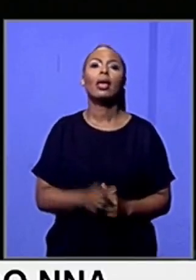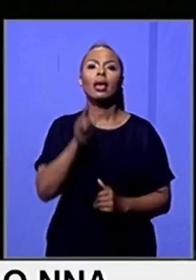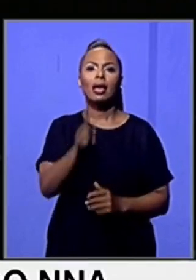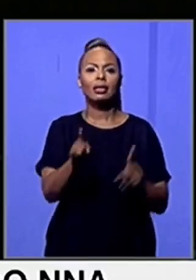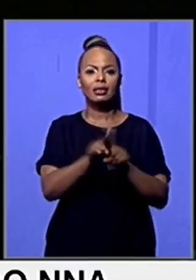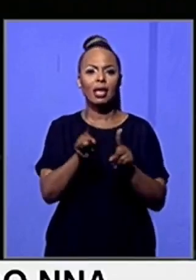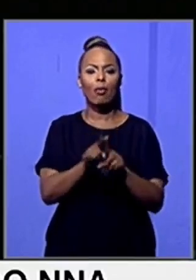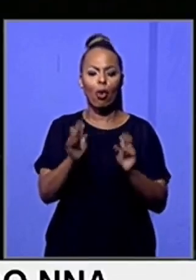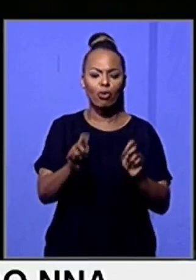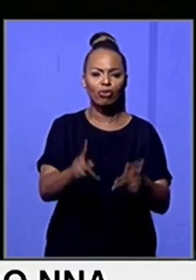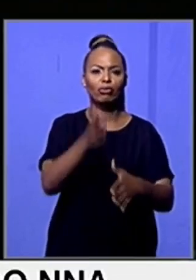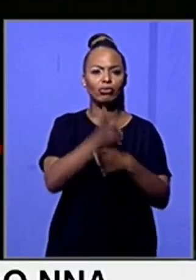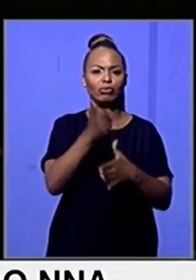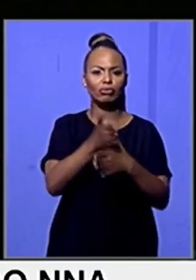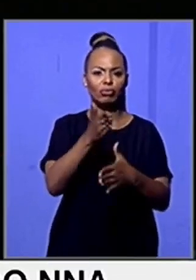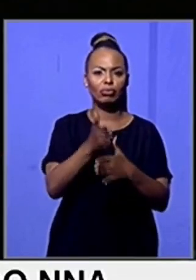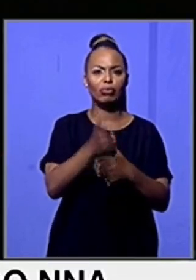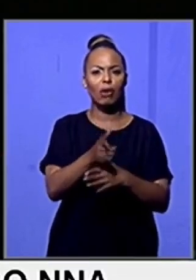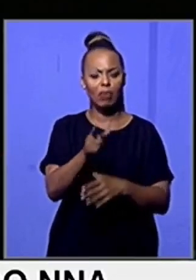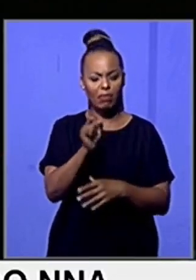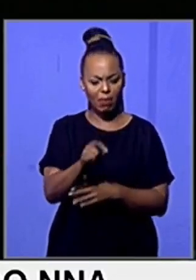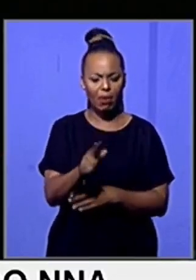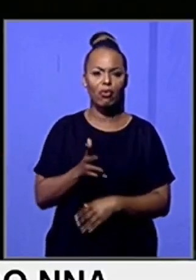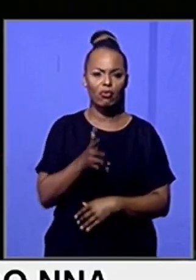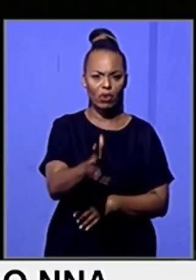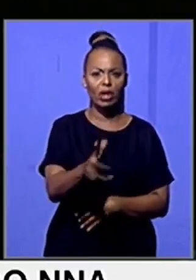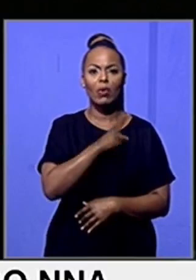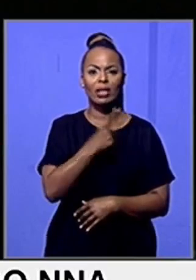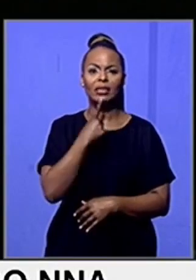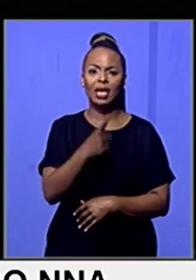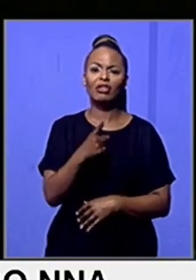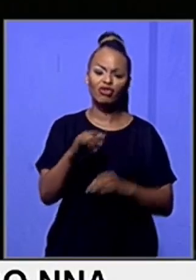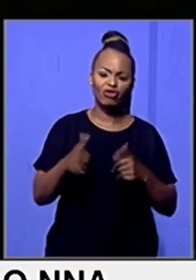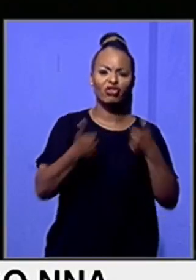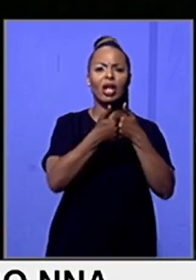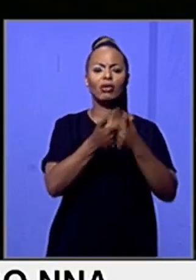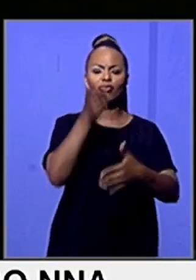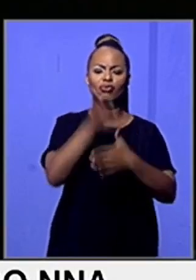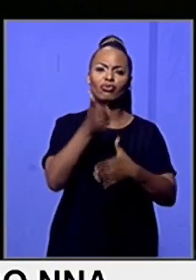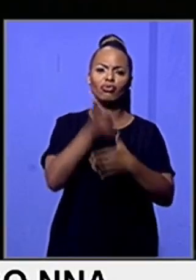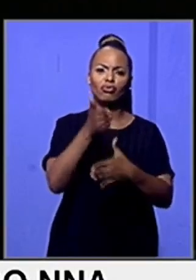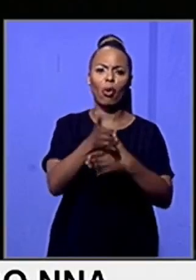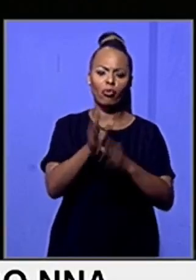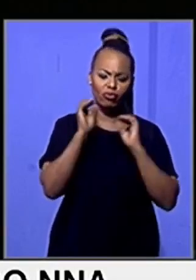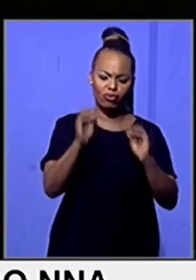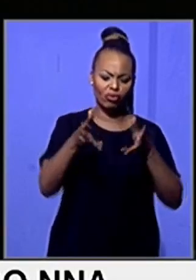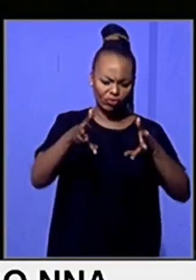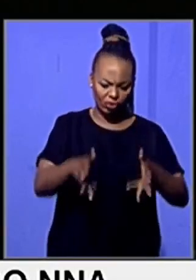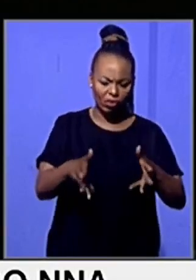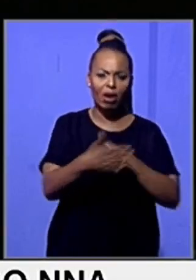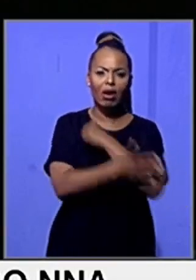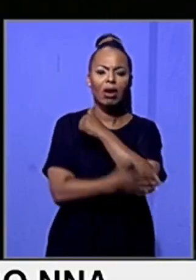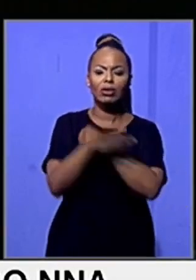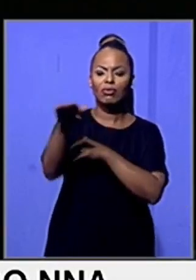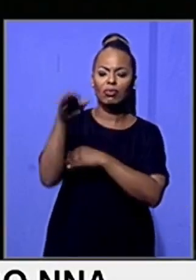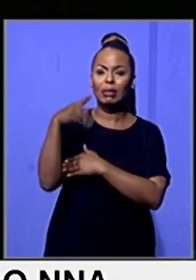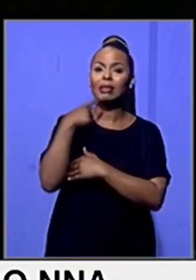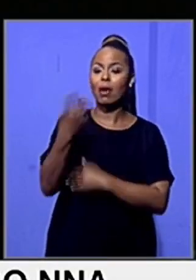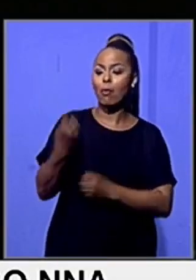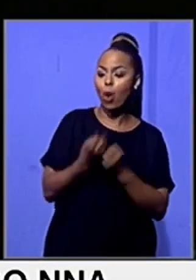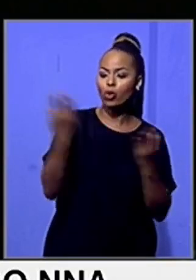mosebetsi le lona ke ntho e hlahellang tsatsing naheng ena ya Zimbabwe ke seo ba re boleletseng hore batjha ba bangata naheng